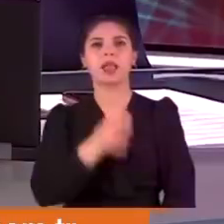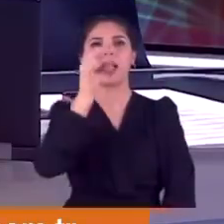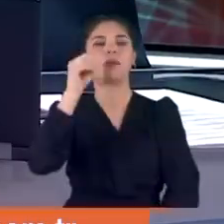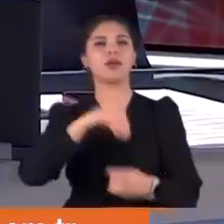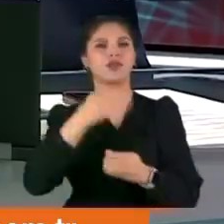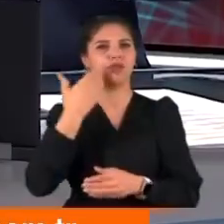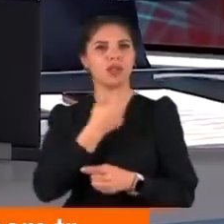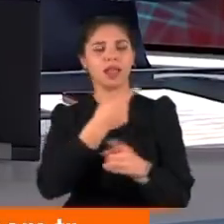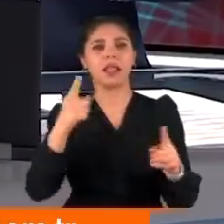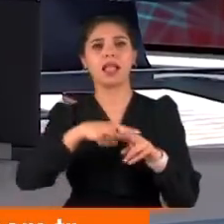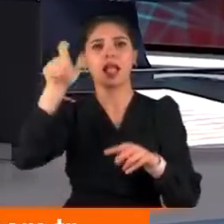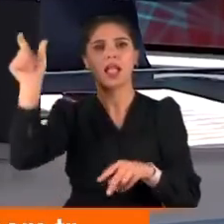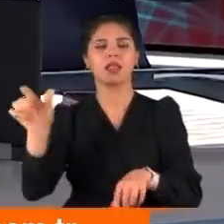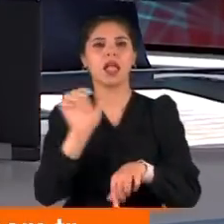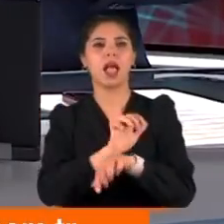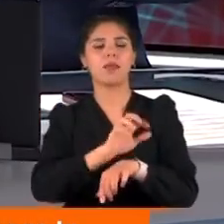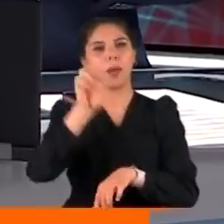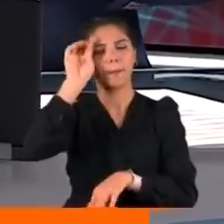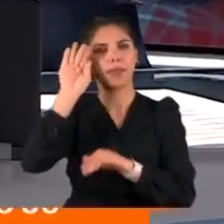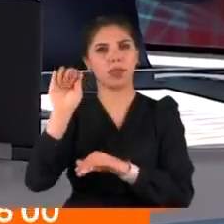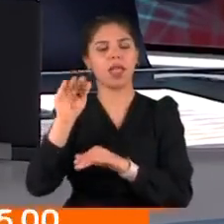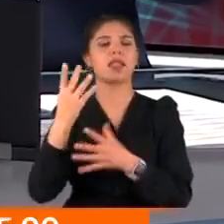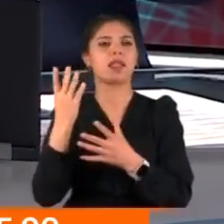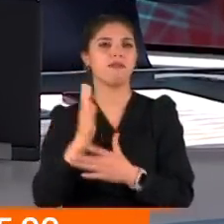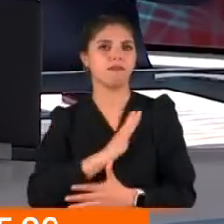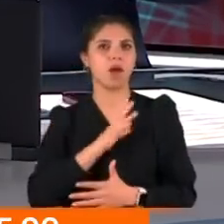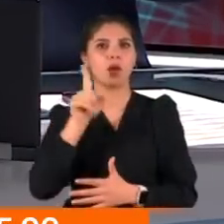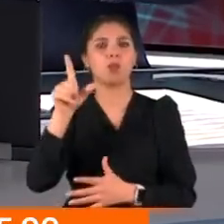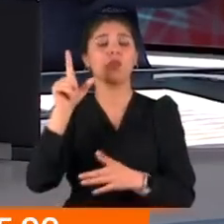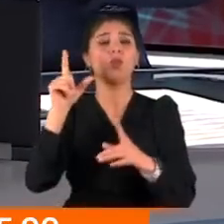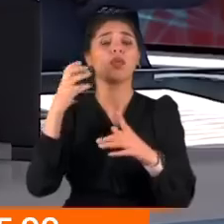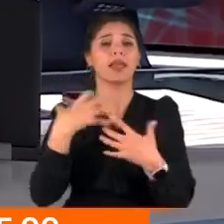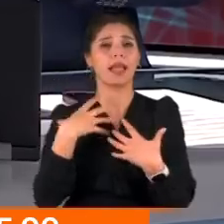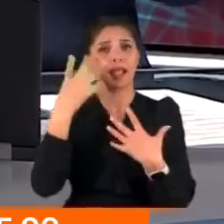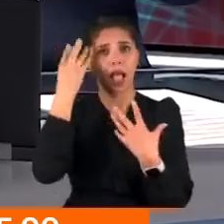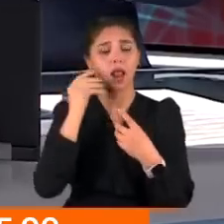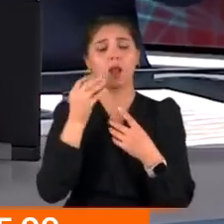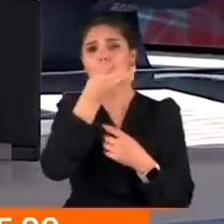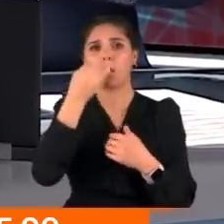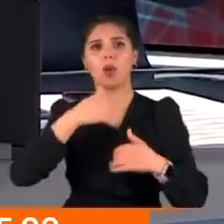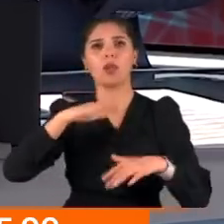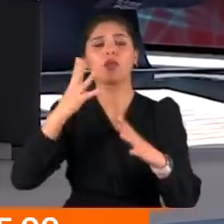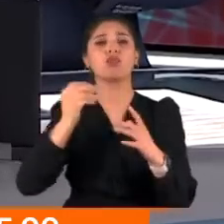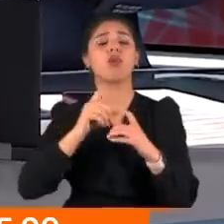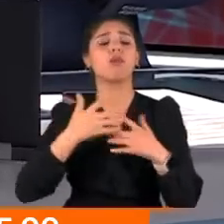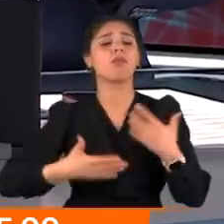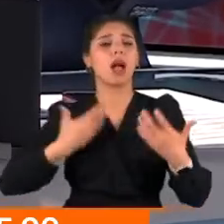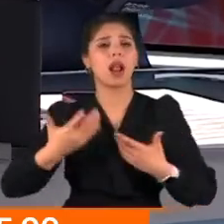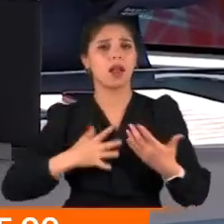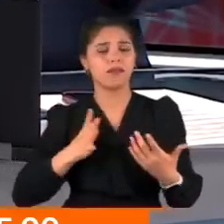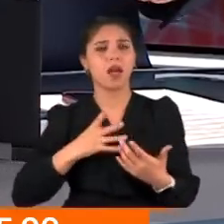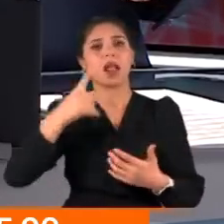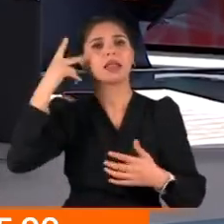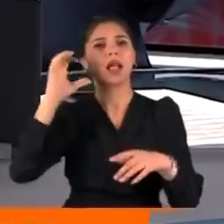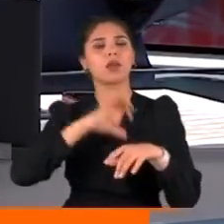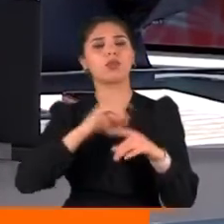Haberde de izlediğiniz Özkiraz cezaevinde de psikolojik destek alıyor. Tabii durumunu anlamak kolay olmayacak. Zira akılda pek çok soru işareti var. Sahte